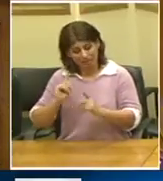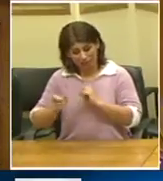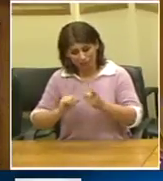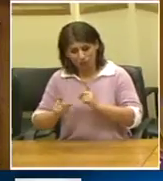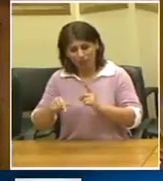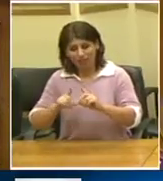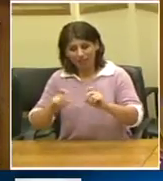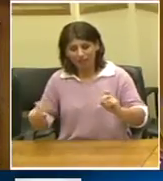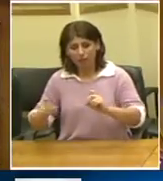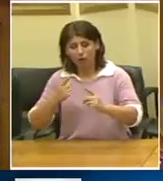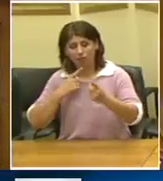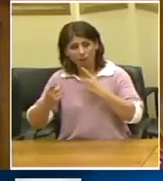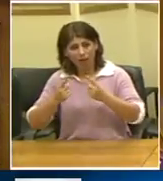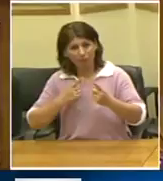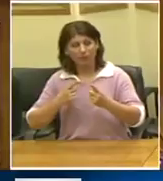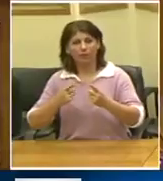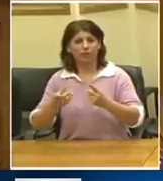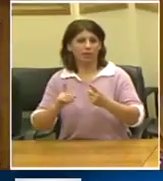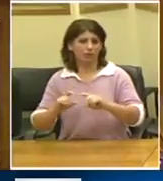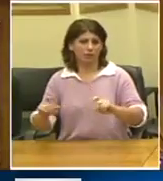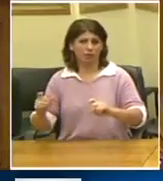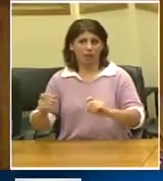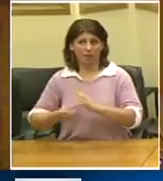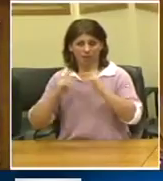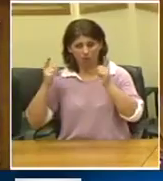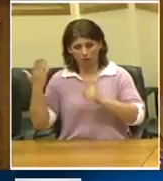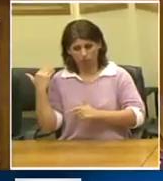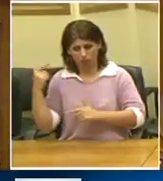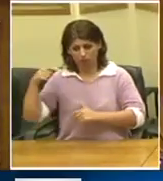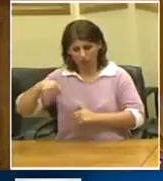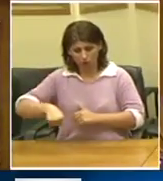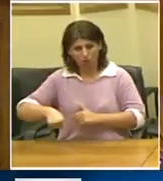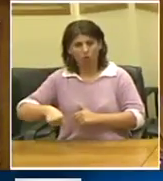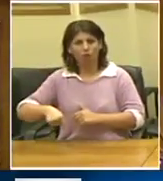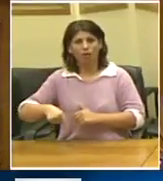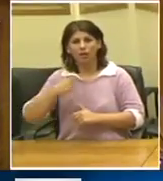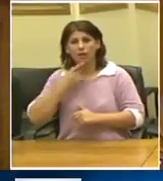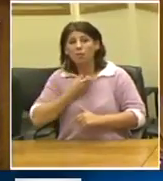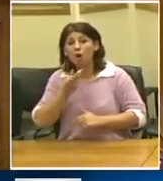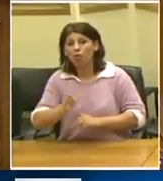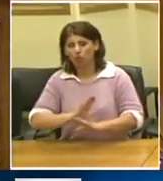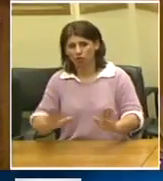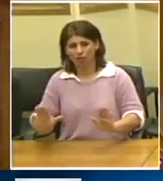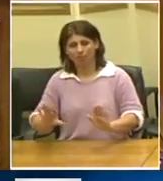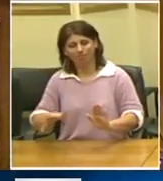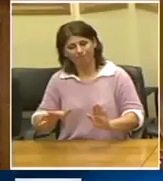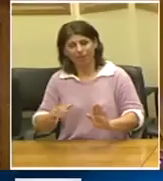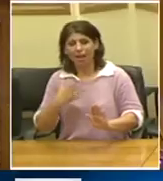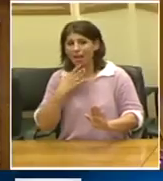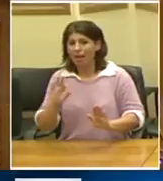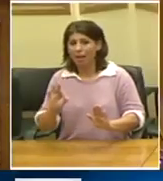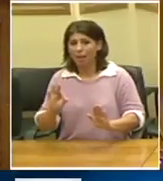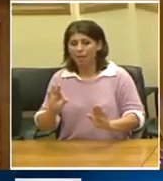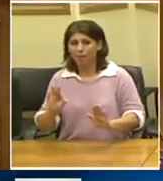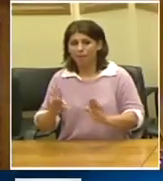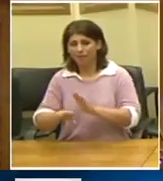αντικείμενο διαπραγμάτευση από την κυβέρνηση της Νέας Δημοκρατίας στο πρόσφατο παρελθόν, αλλά σήμερα την εγκατέλειψε, τη χαρακτηρίζει προδοτική, προφανώς επειδή ενεργοποιήθηκαν τα